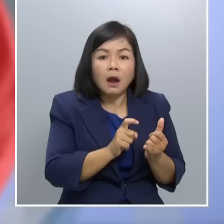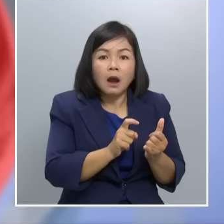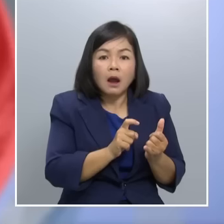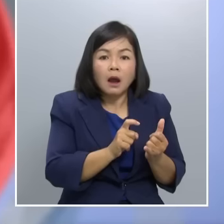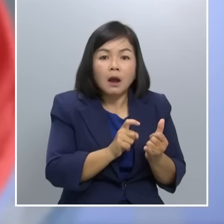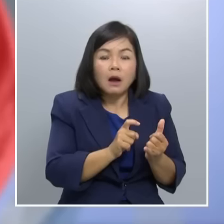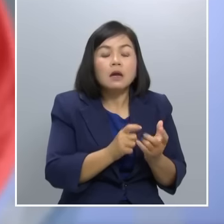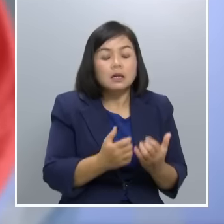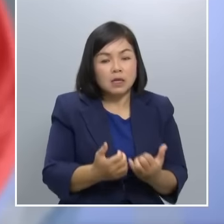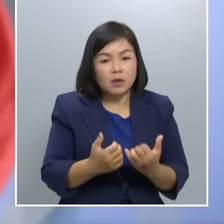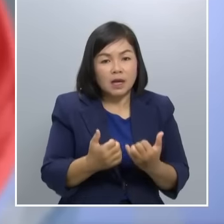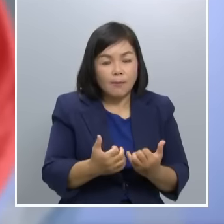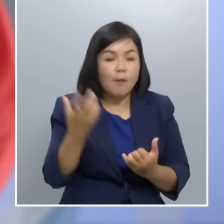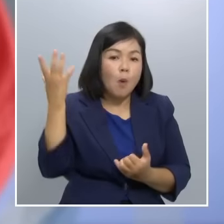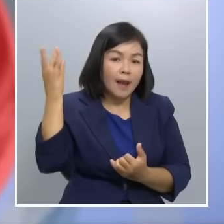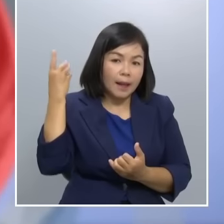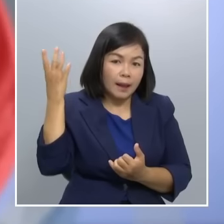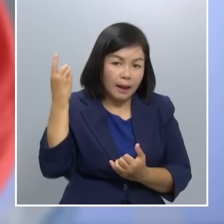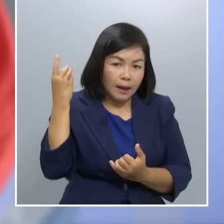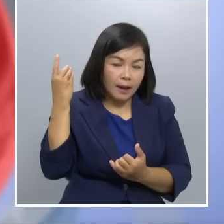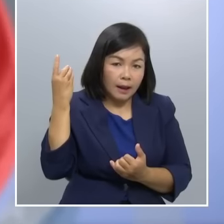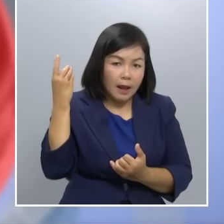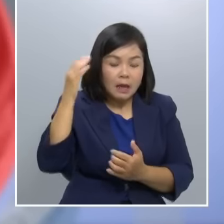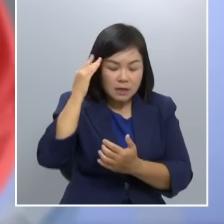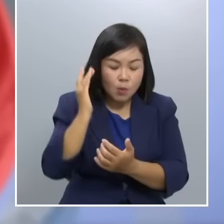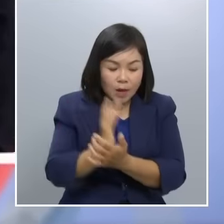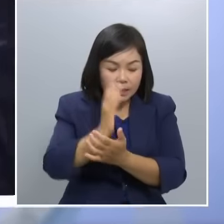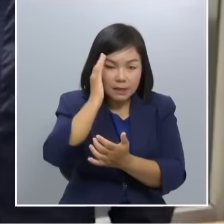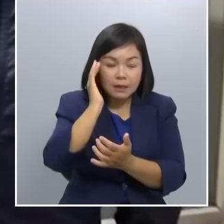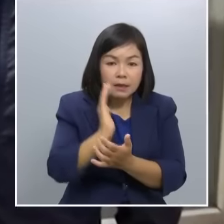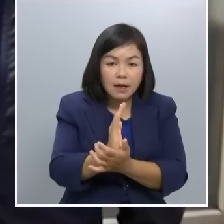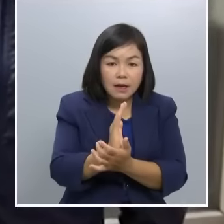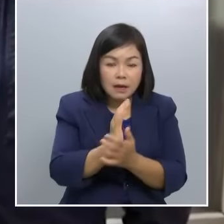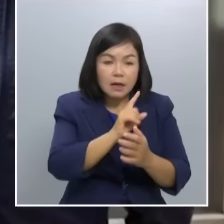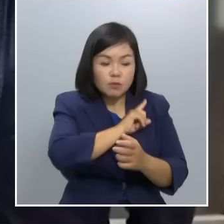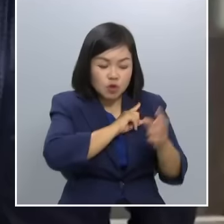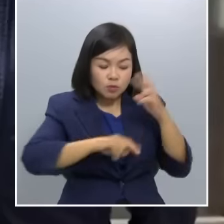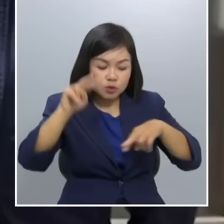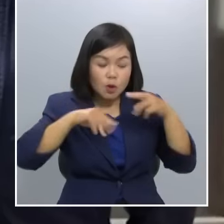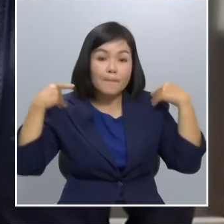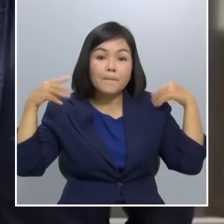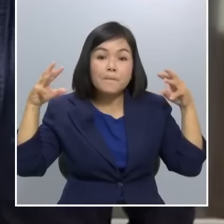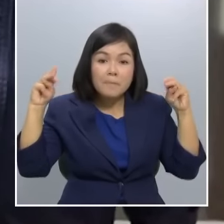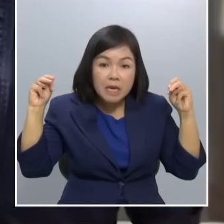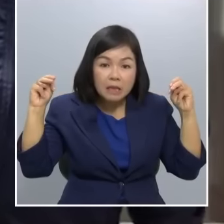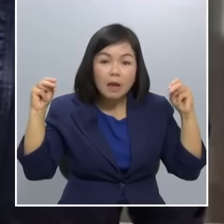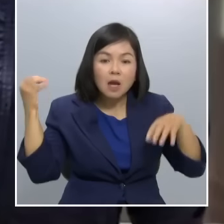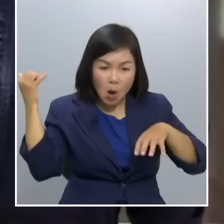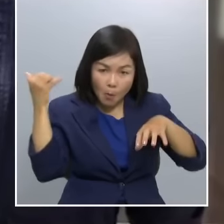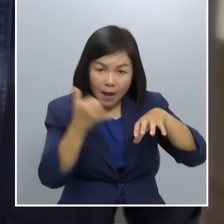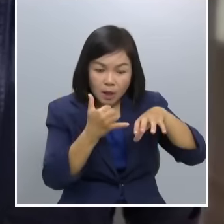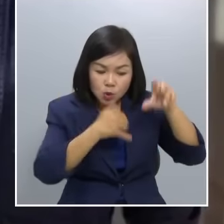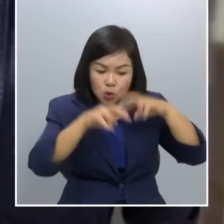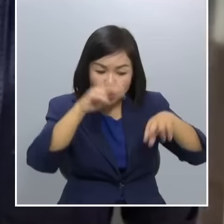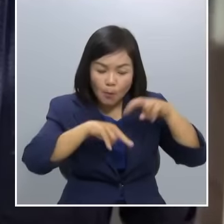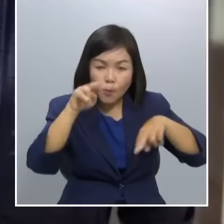และแน่นอนคณผู้ชมครับเมื่อวานนี้นะฮะทางฝั่งของตำรวจเองเนี่ยนะครับทางชุดสืบสวนสนบินบุรีครับเขาลงพื้นที่อีกแล้วนะฮะ